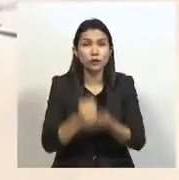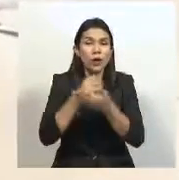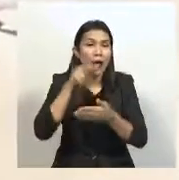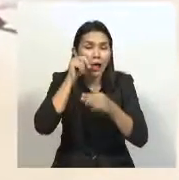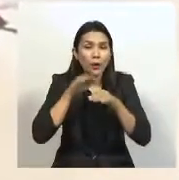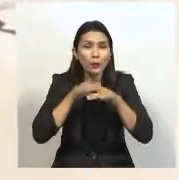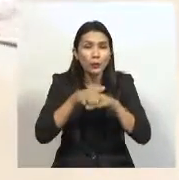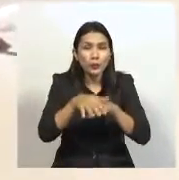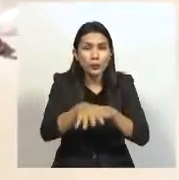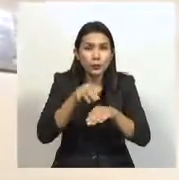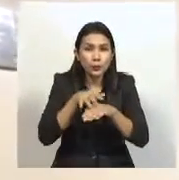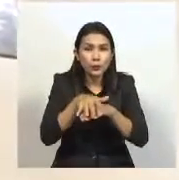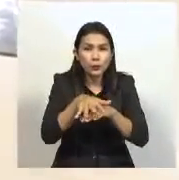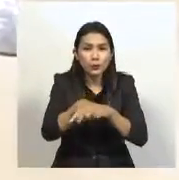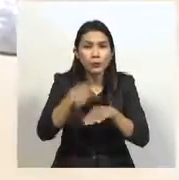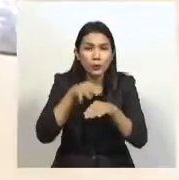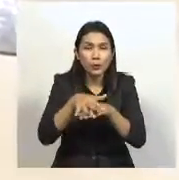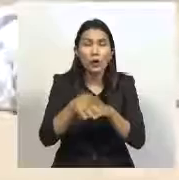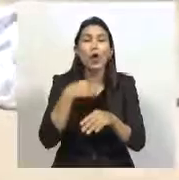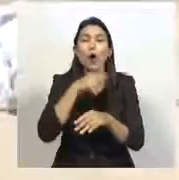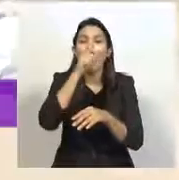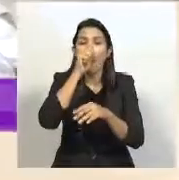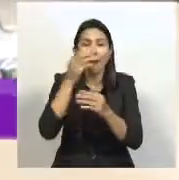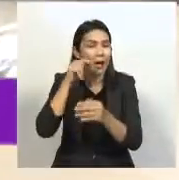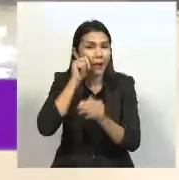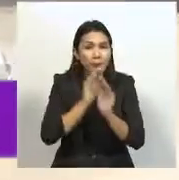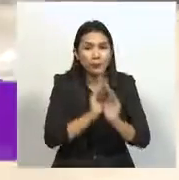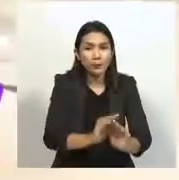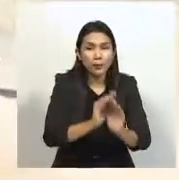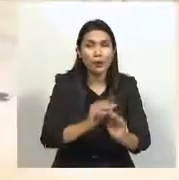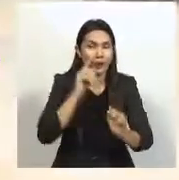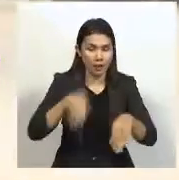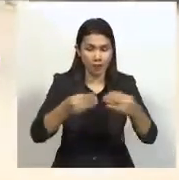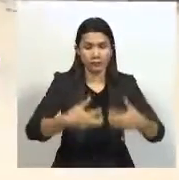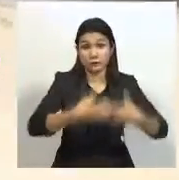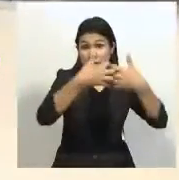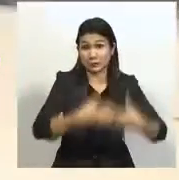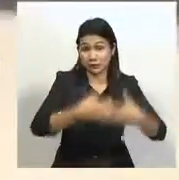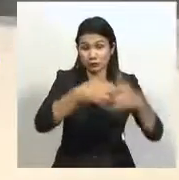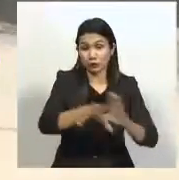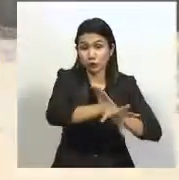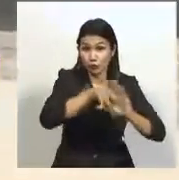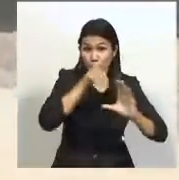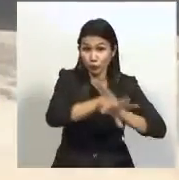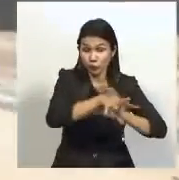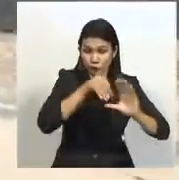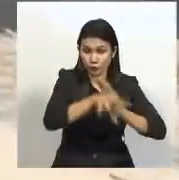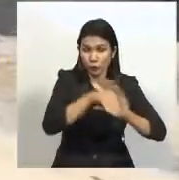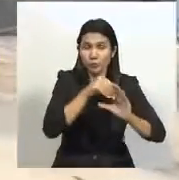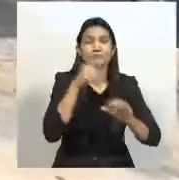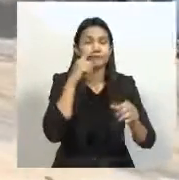ายชะลอน้ําชั่วคราวนะคะเพื่อที่จะเป็นการทดน้ําเอาไว้ทําให้สถานีสูบน้ํา13สถานีส